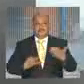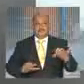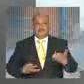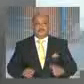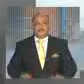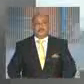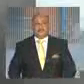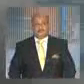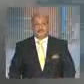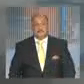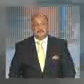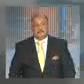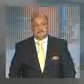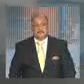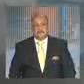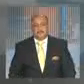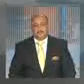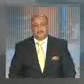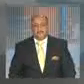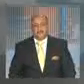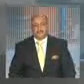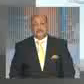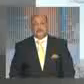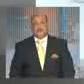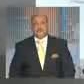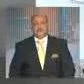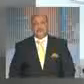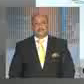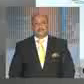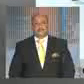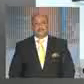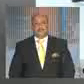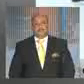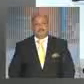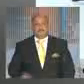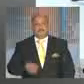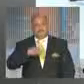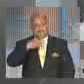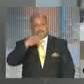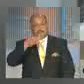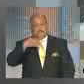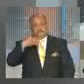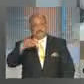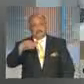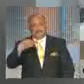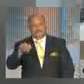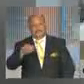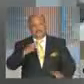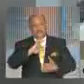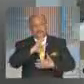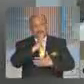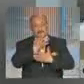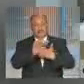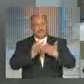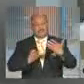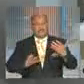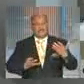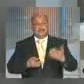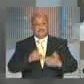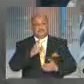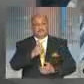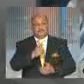الوطني للشعر بمعتمدية المتلوي من ولاية قفصة صافح عشاقه في الدورة 21،